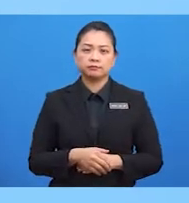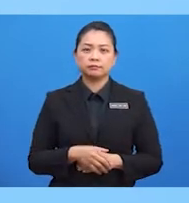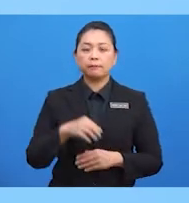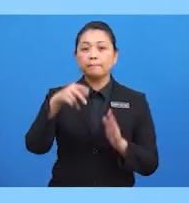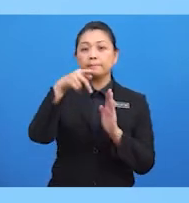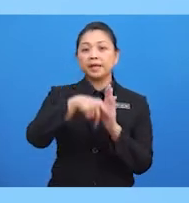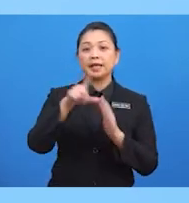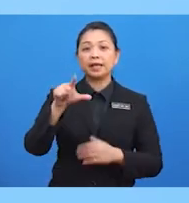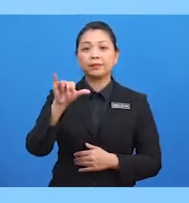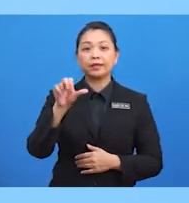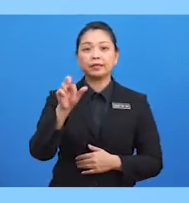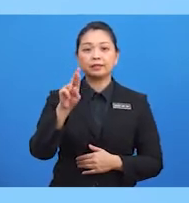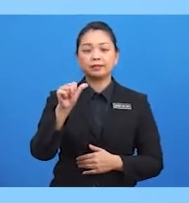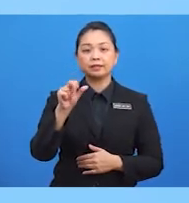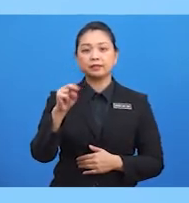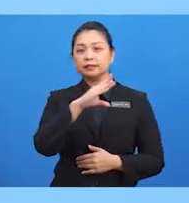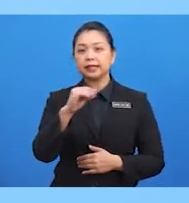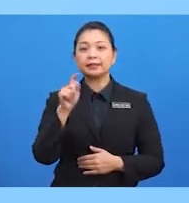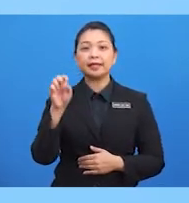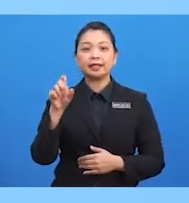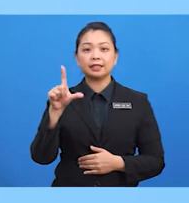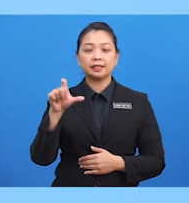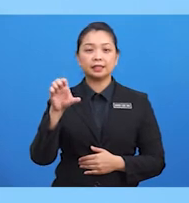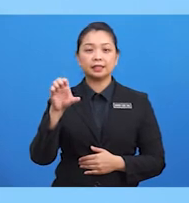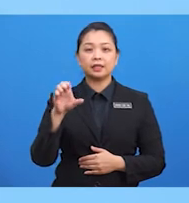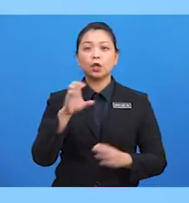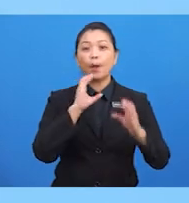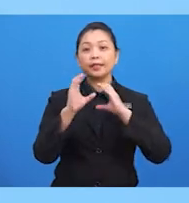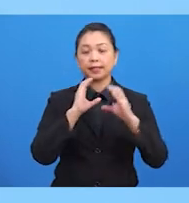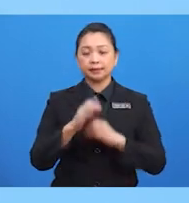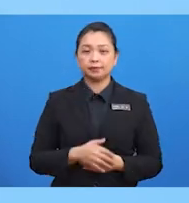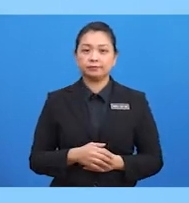pelayaran dan telekomunikasi.